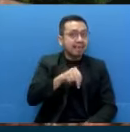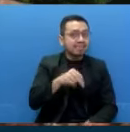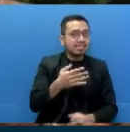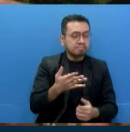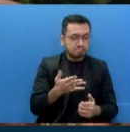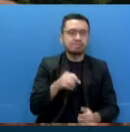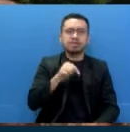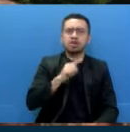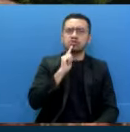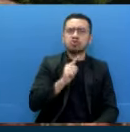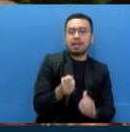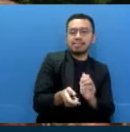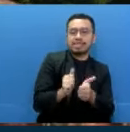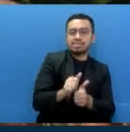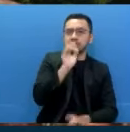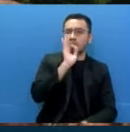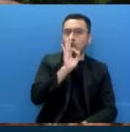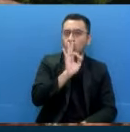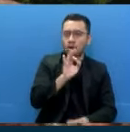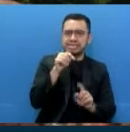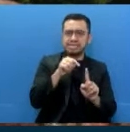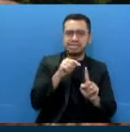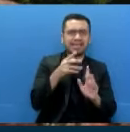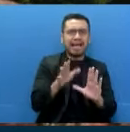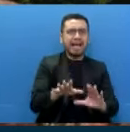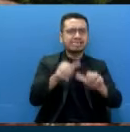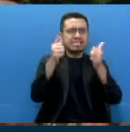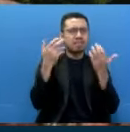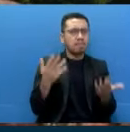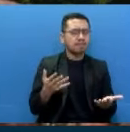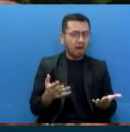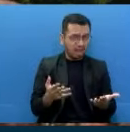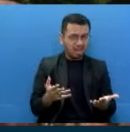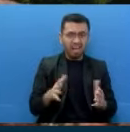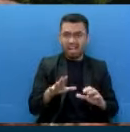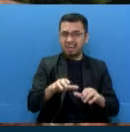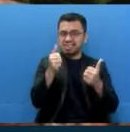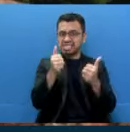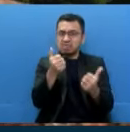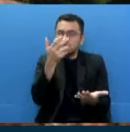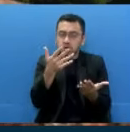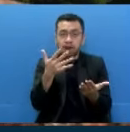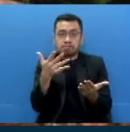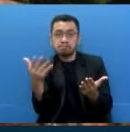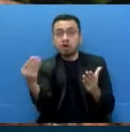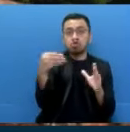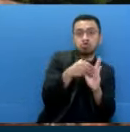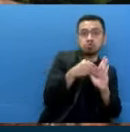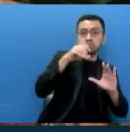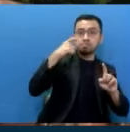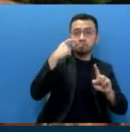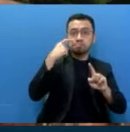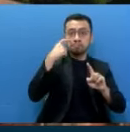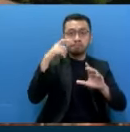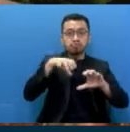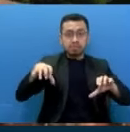ini soal tes kebohongan Ini hasilnya nanti kira-kira bisa dijadikan rekomendasi untuk jadi barang bukti dalam kasus ini Prof